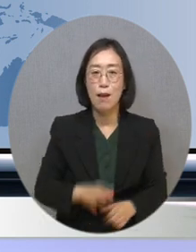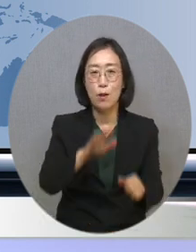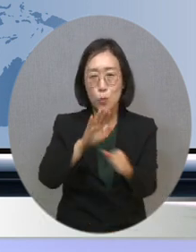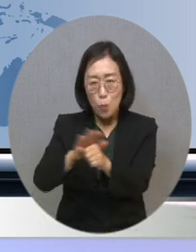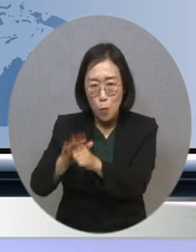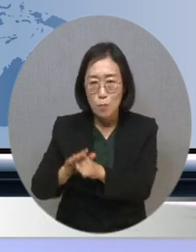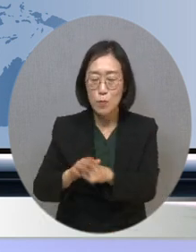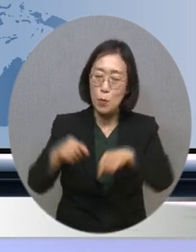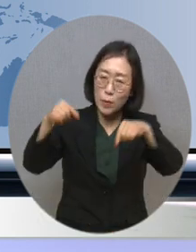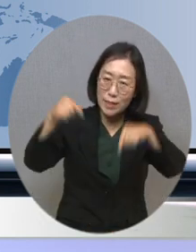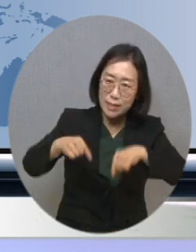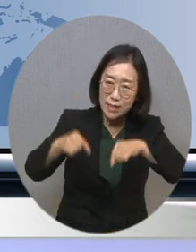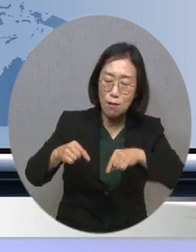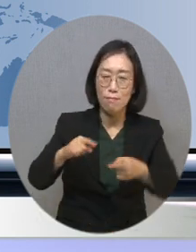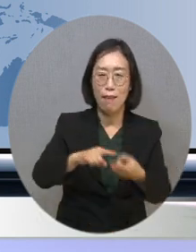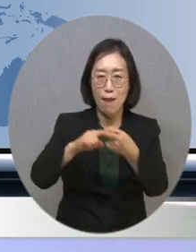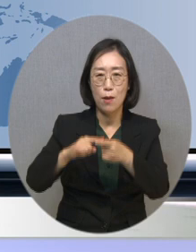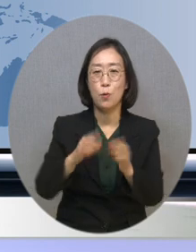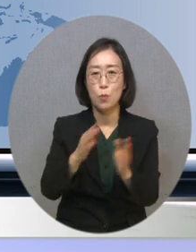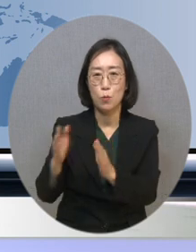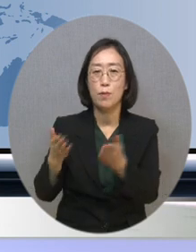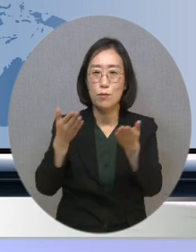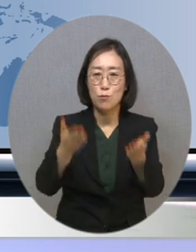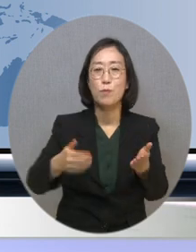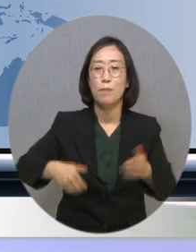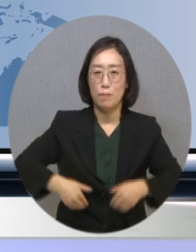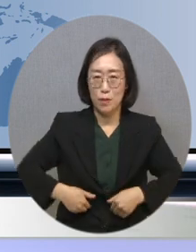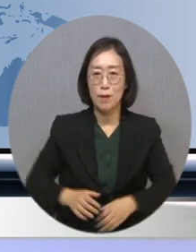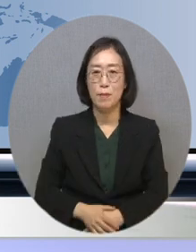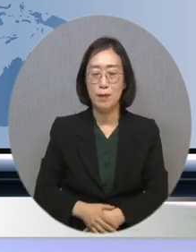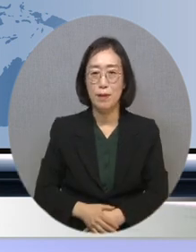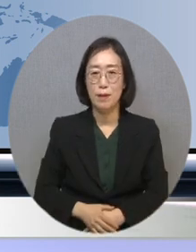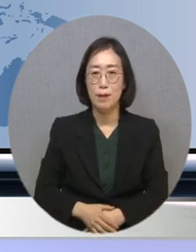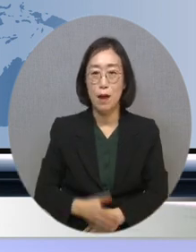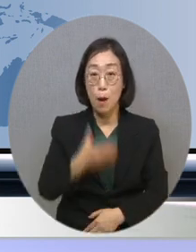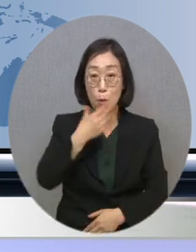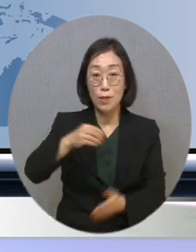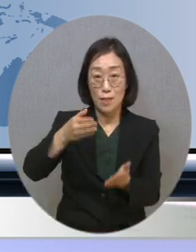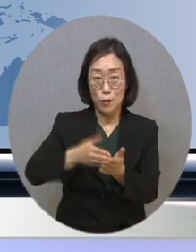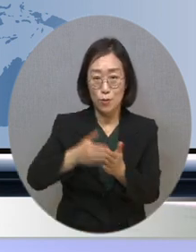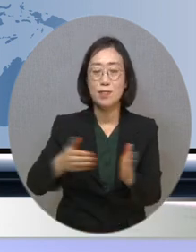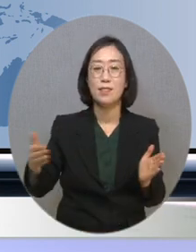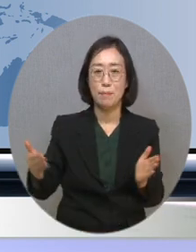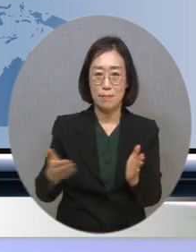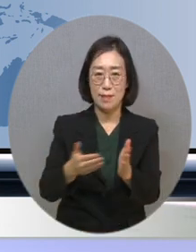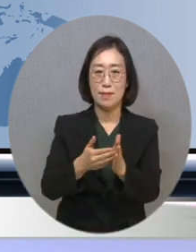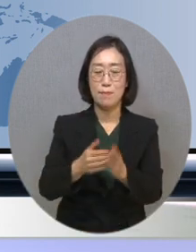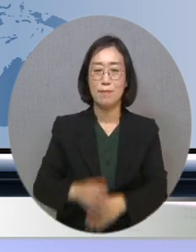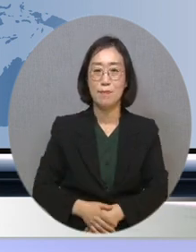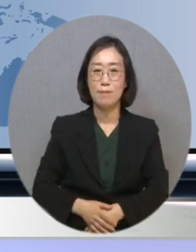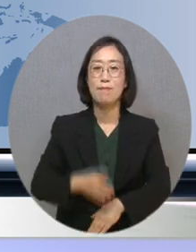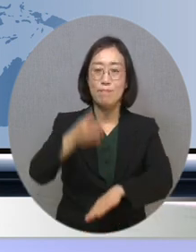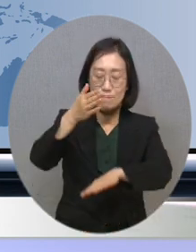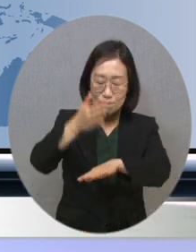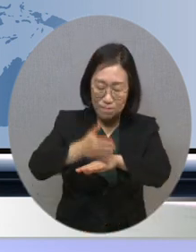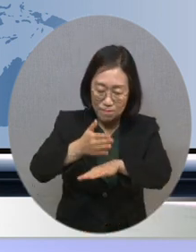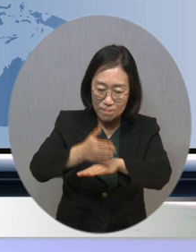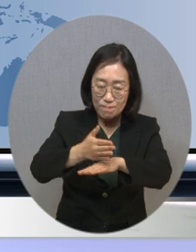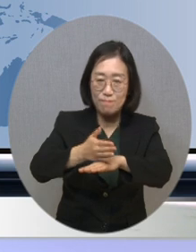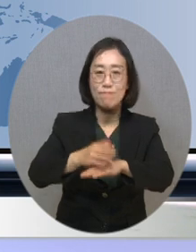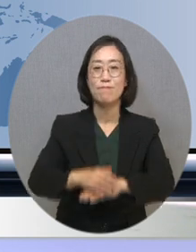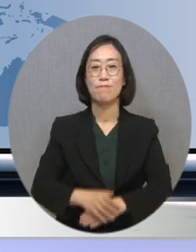적극적인 논의와 실천이 이루어져야 할 때입니다 이상 WBC 복재 T 뉴스 24를 마칩니다 시청해 주신